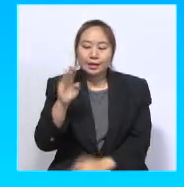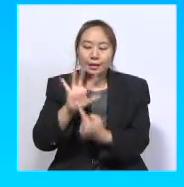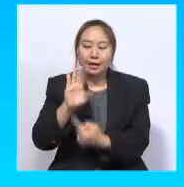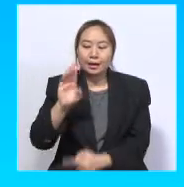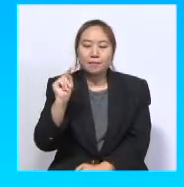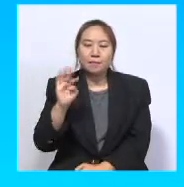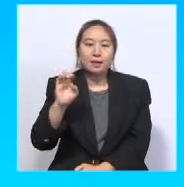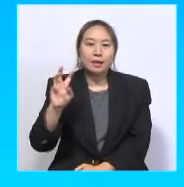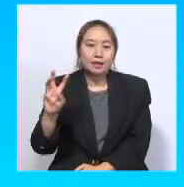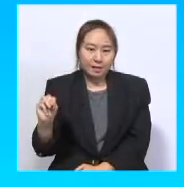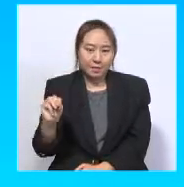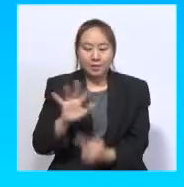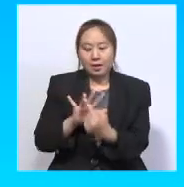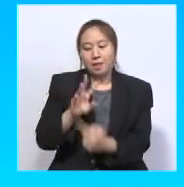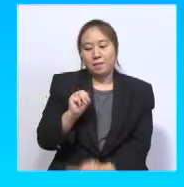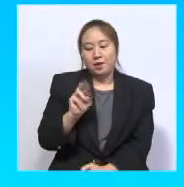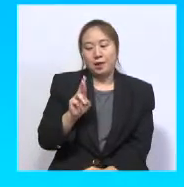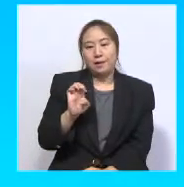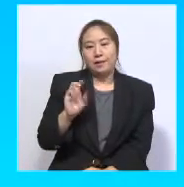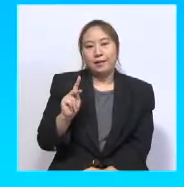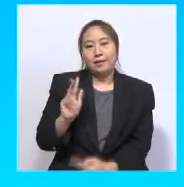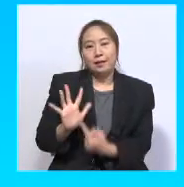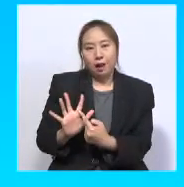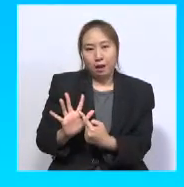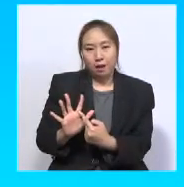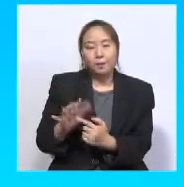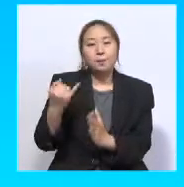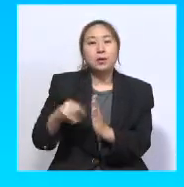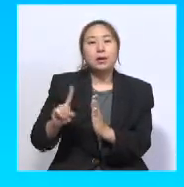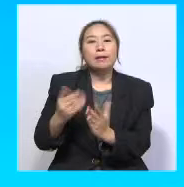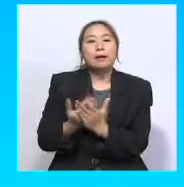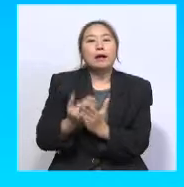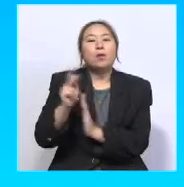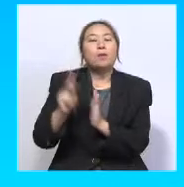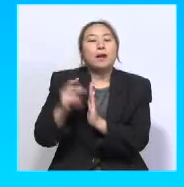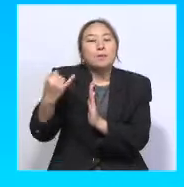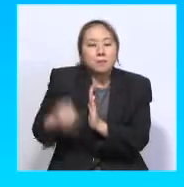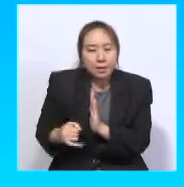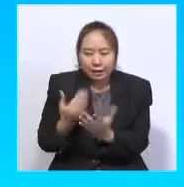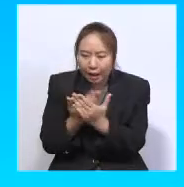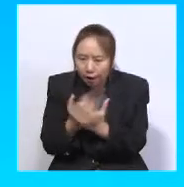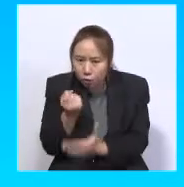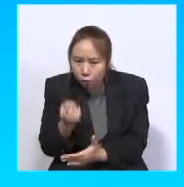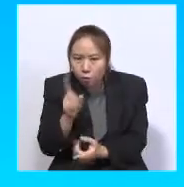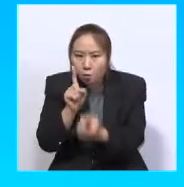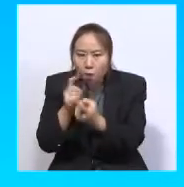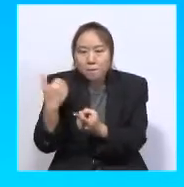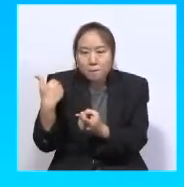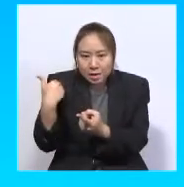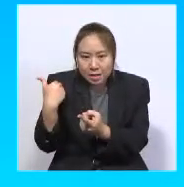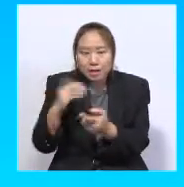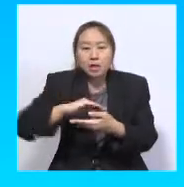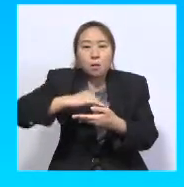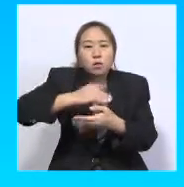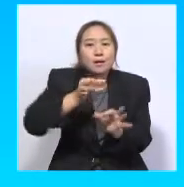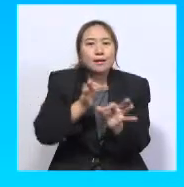องแล้วก็นางสาวเมริกาชานอาวุธซึ่งเป็นผู้ต้องหาร่วมกันฟอกเงินพบเงินสดจำนวนหนึ่งนะคะแล้วก็ยังพบส